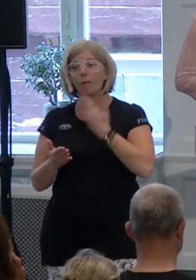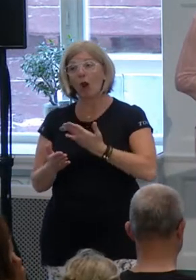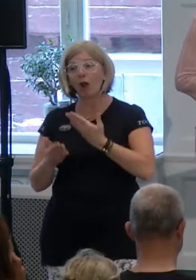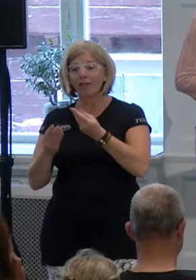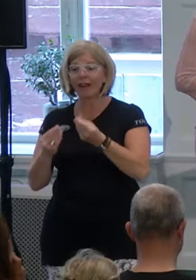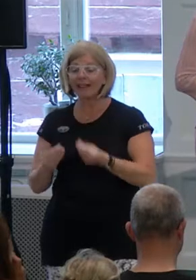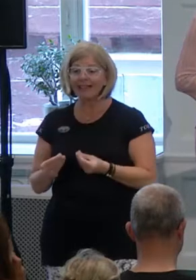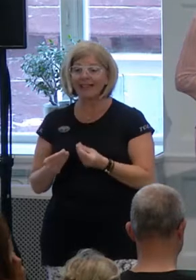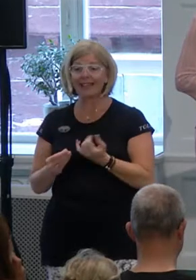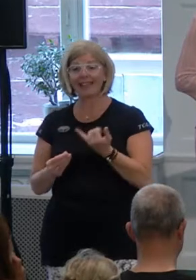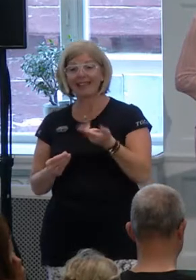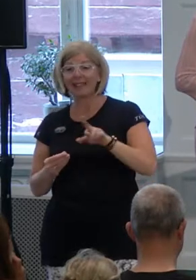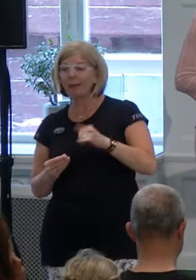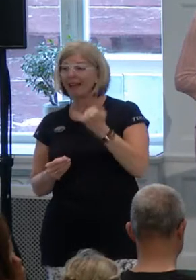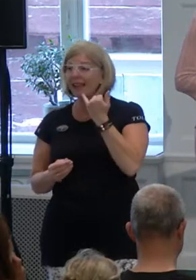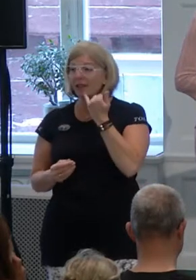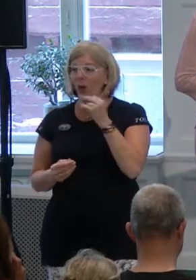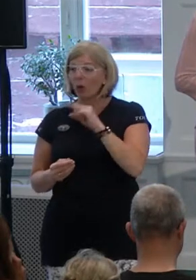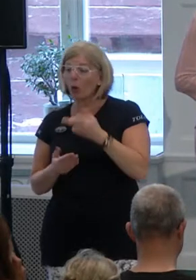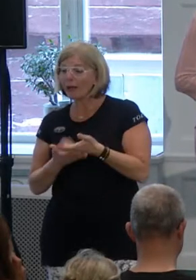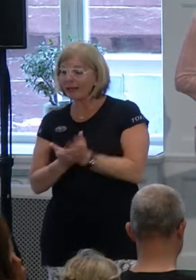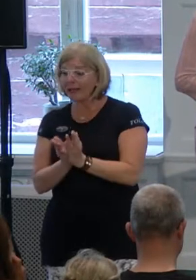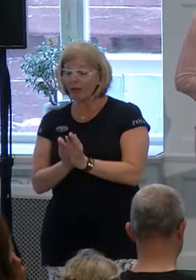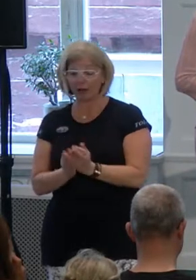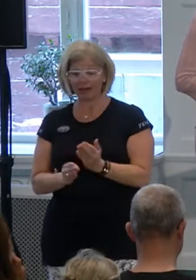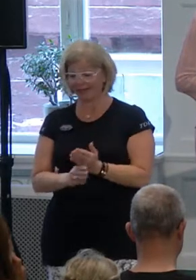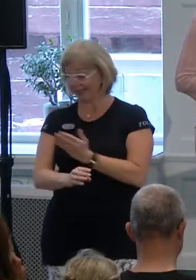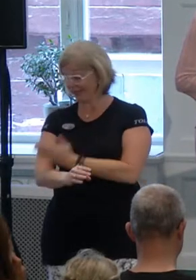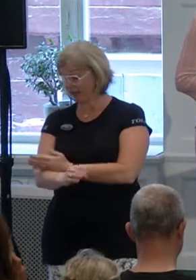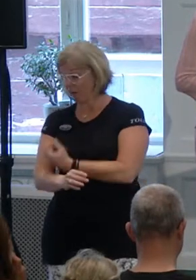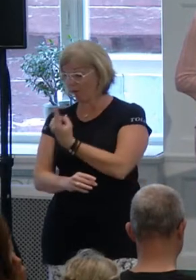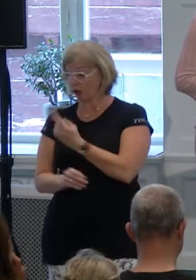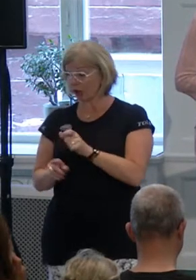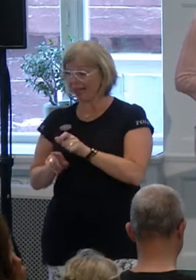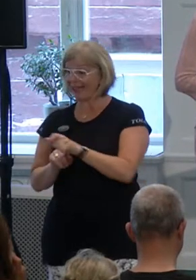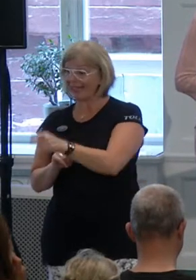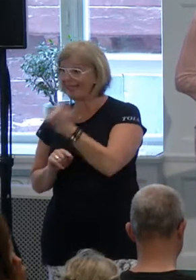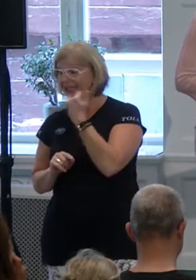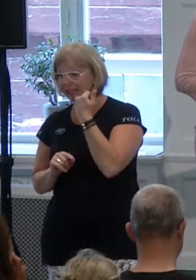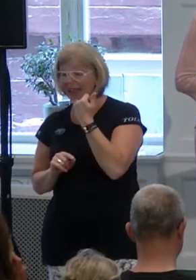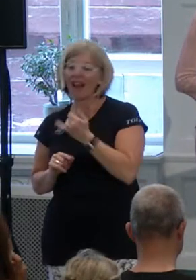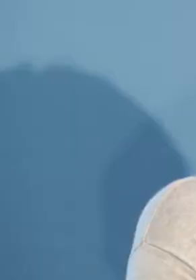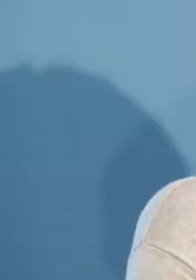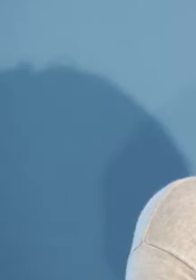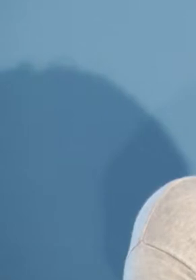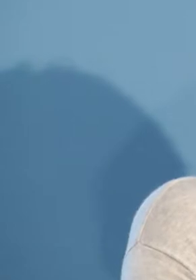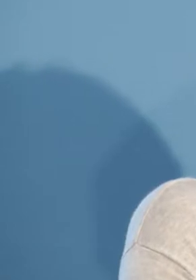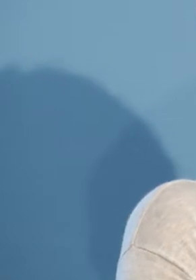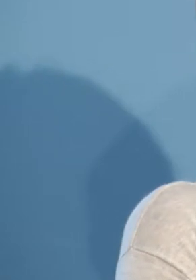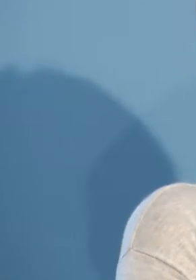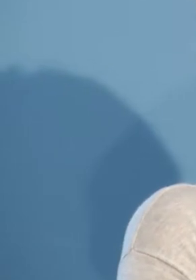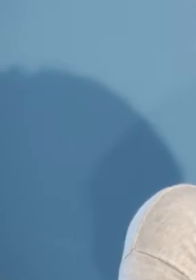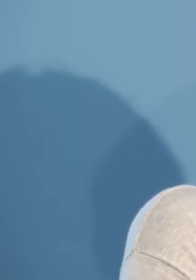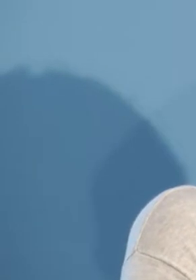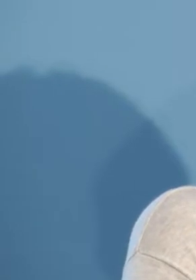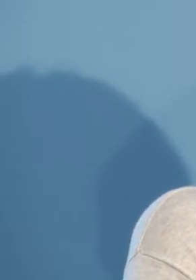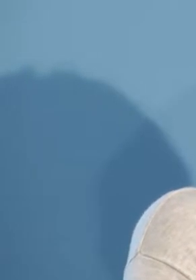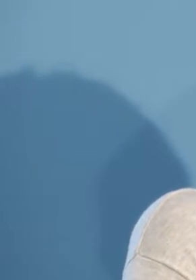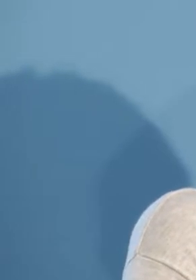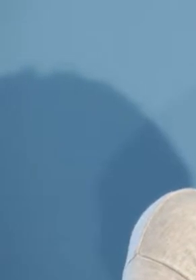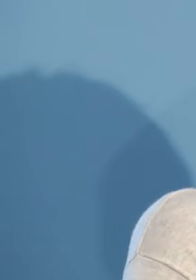exempel telefonrådgivningen. Så tidigare när det gällde första linjen, eller en väg in, så satt ju